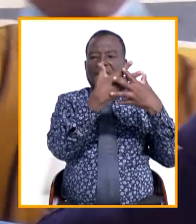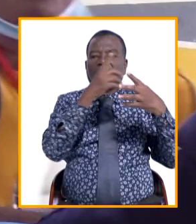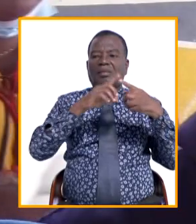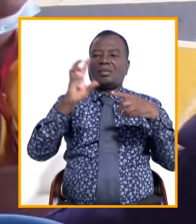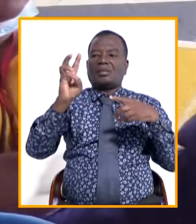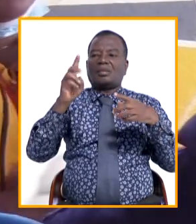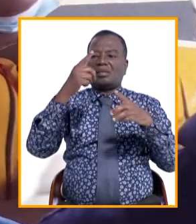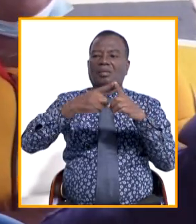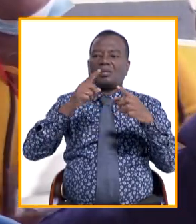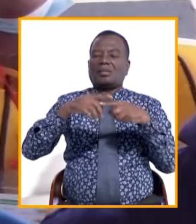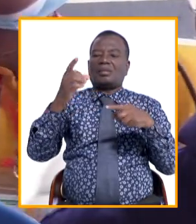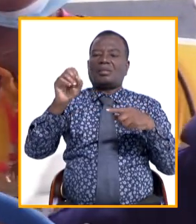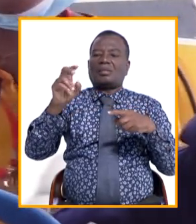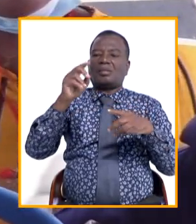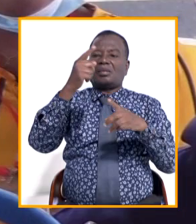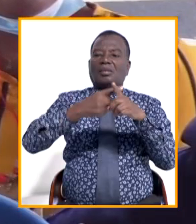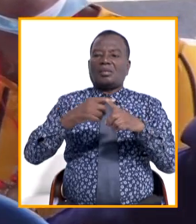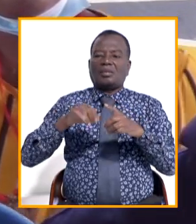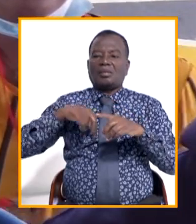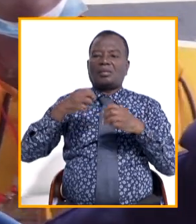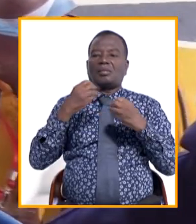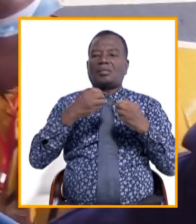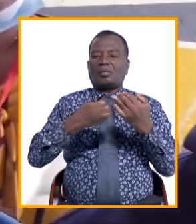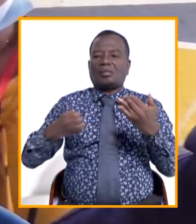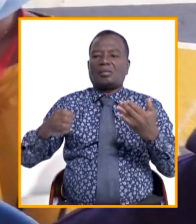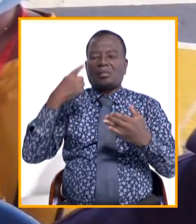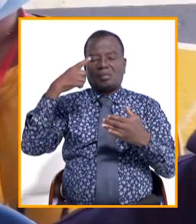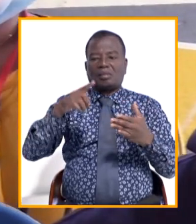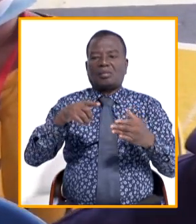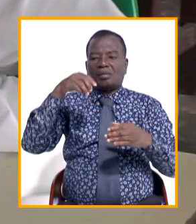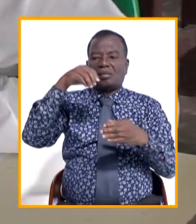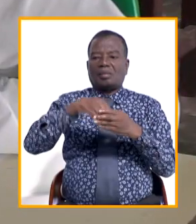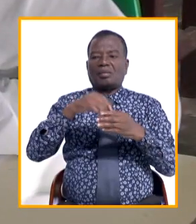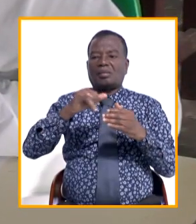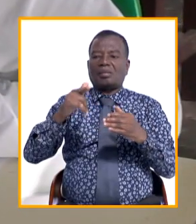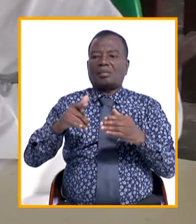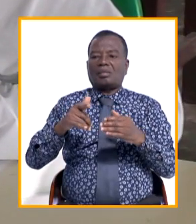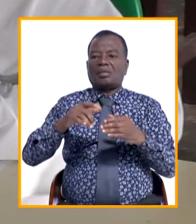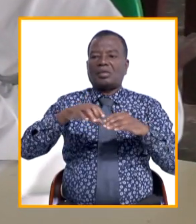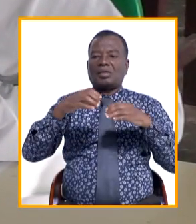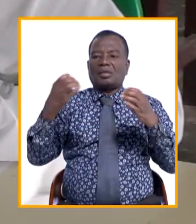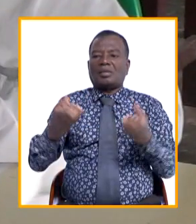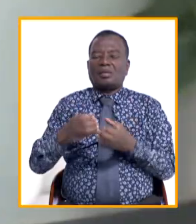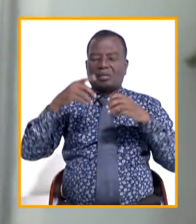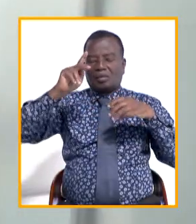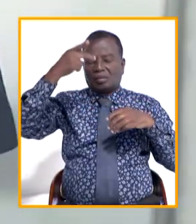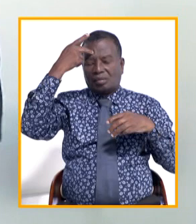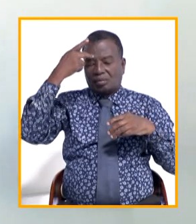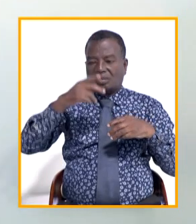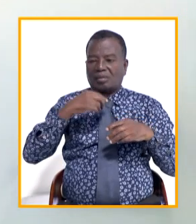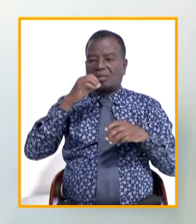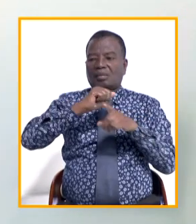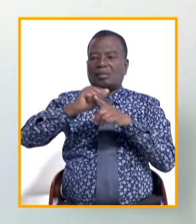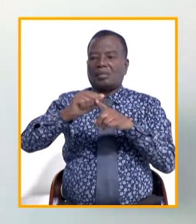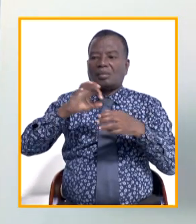mois. Et nous avons autant d'éléments pour identifier tous ceux qui sont dans la transhumance. La classe politique, qui note que la pratique de